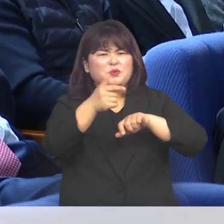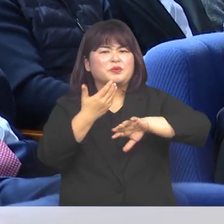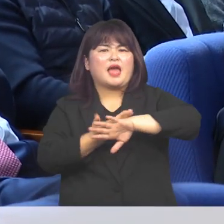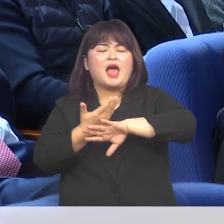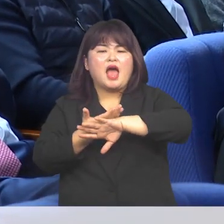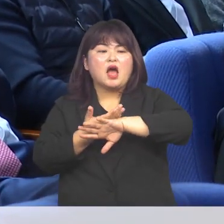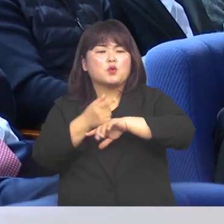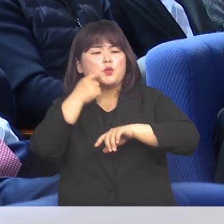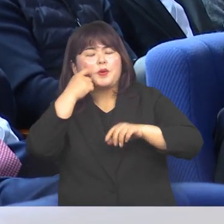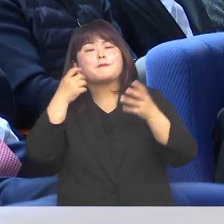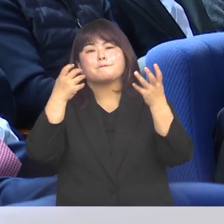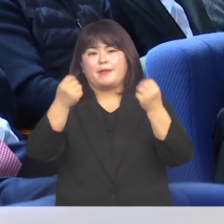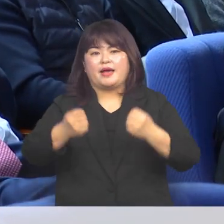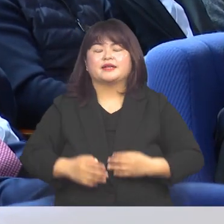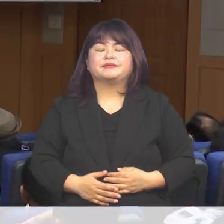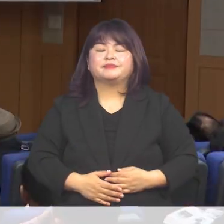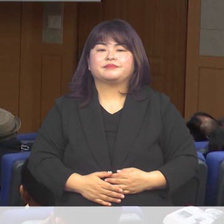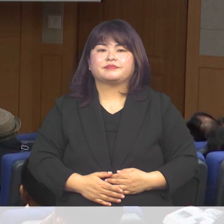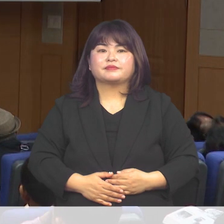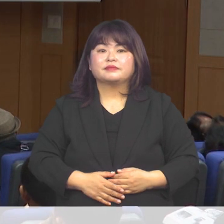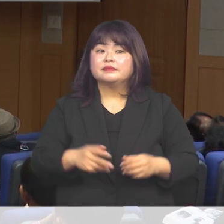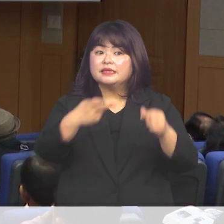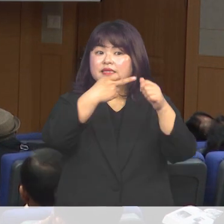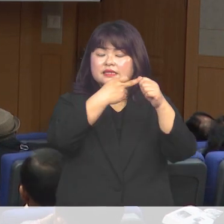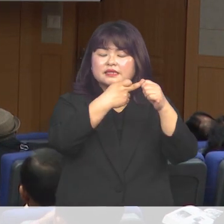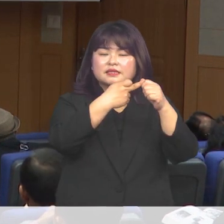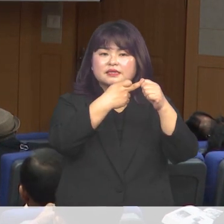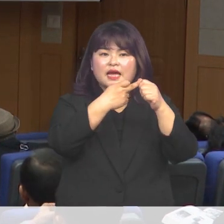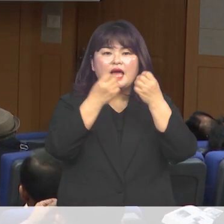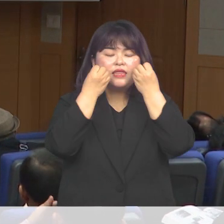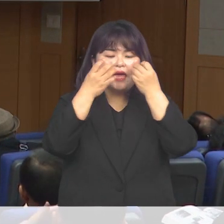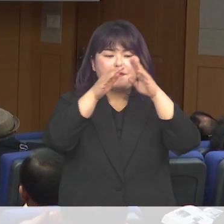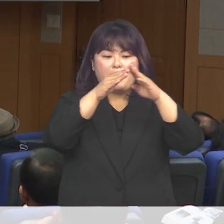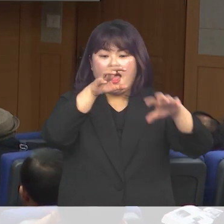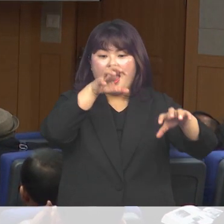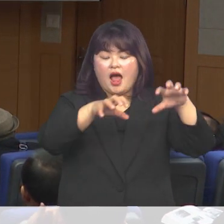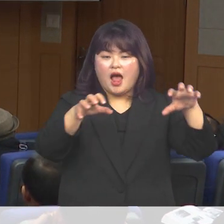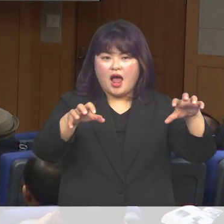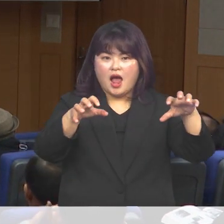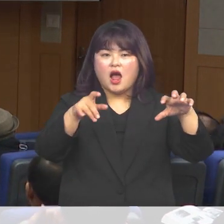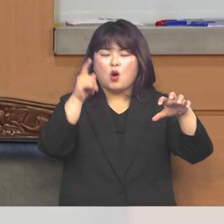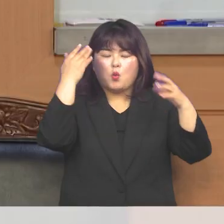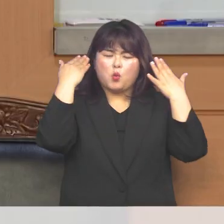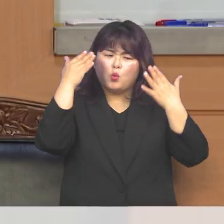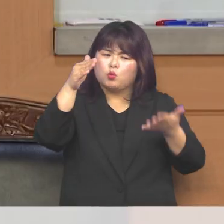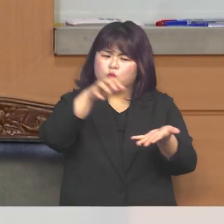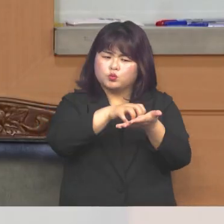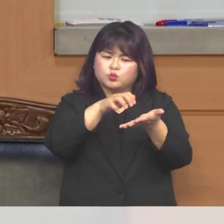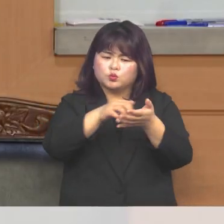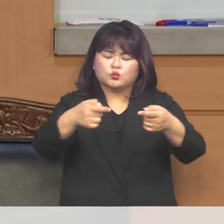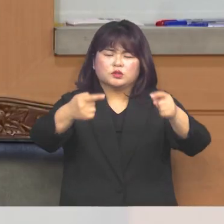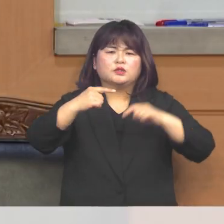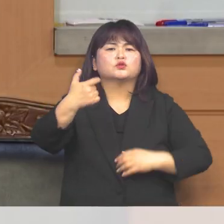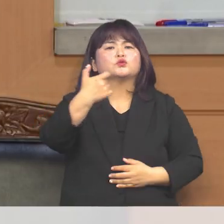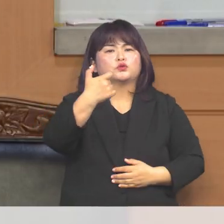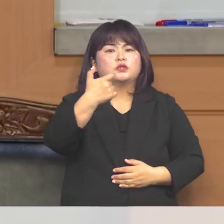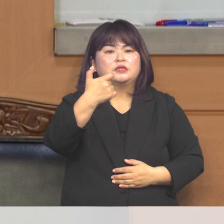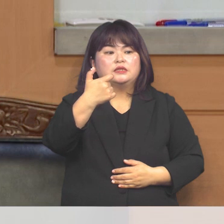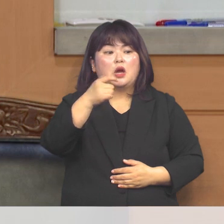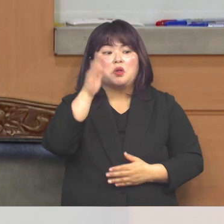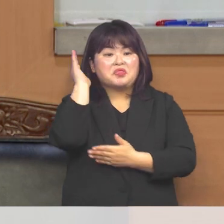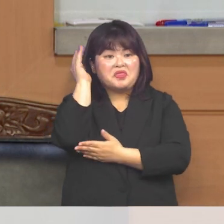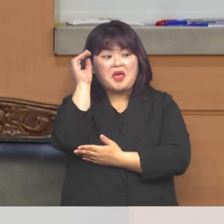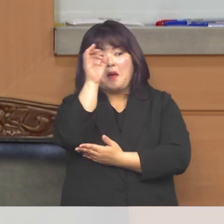스토리로 수강생들의 호응을 받았습니다. 제12기 SMU 새마을 평생교육원 입학생 60여 명은 이 시장의